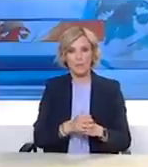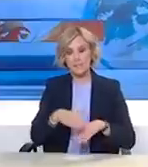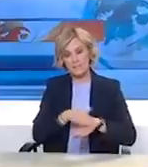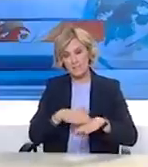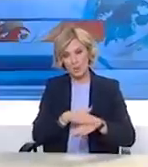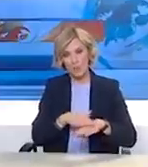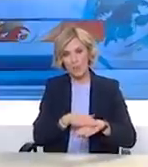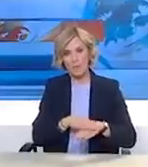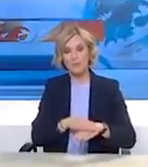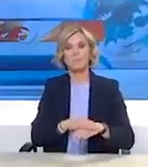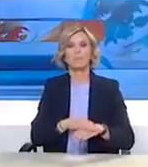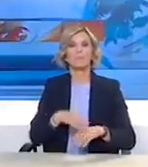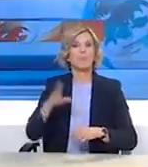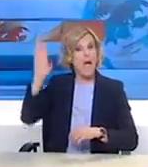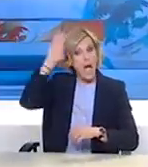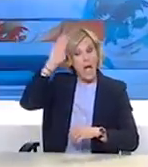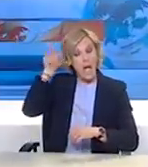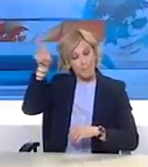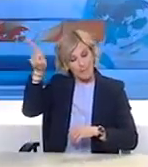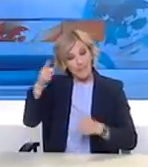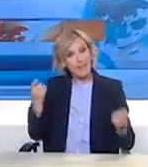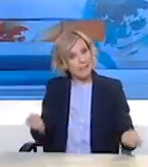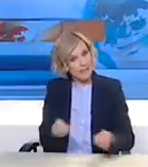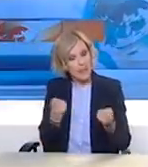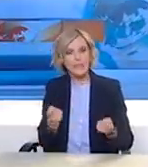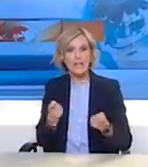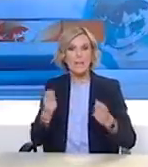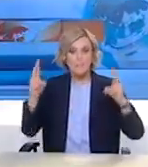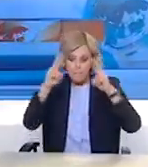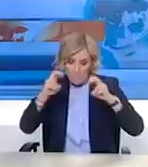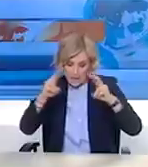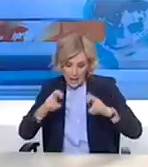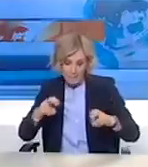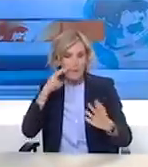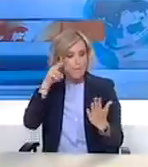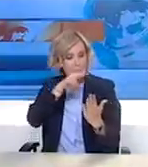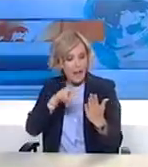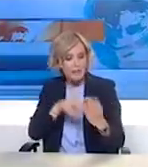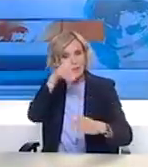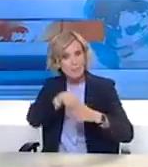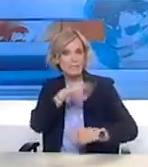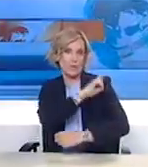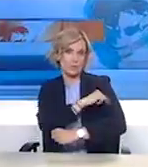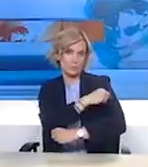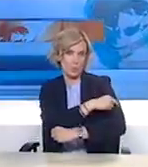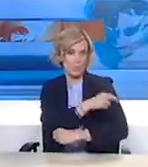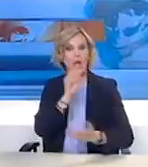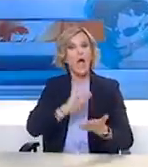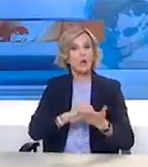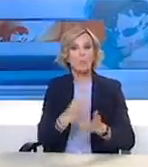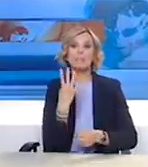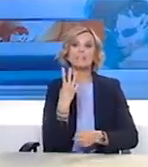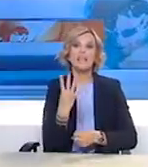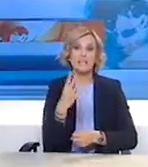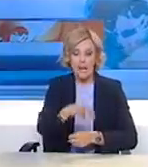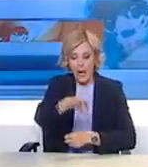κλινική μελέτη, η οποία διεξάγεται από τις ΗΠΑ και συμμετέχουν 4 νοσοκομεία, δωρεάν πρόγραμμα διευρυσμένης πρόσβασης σε άλλα 4 επιλεγμένα